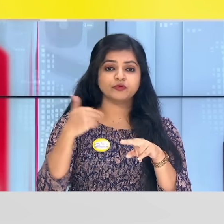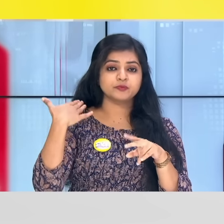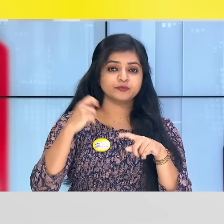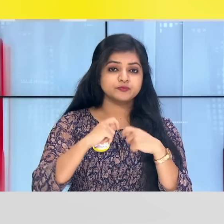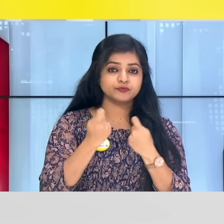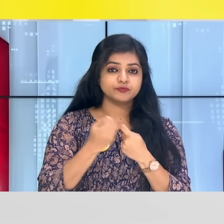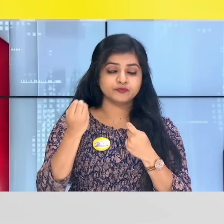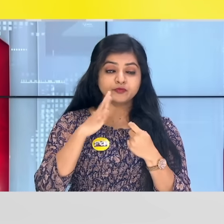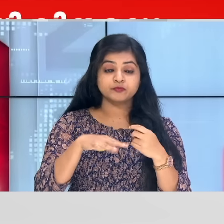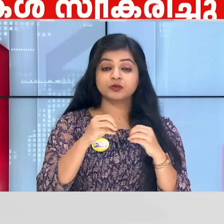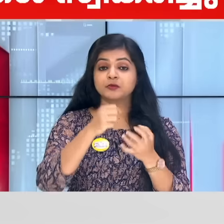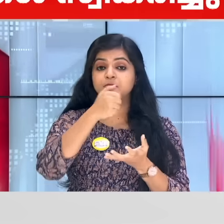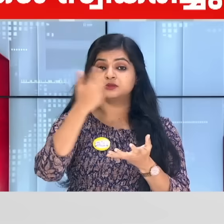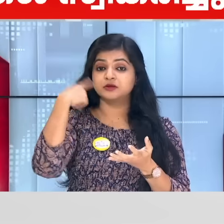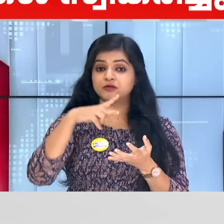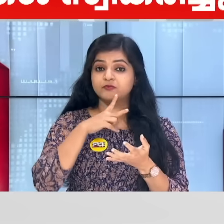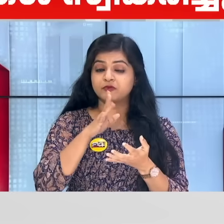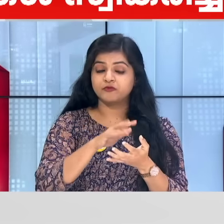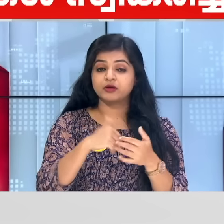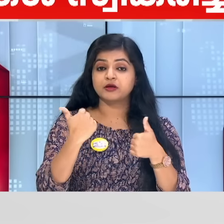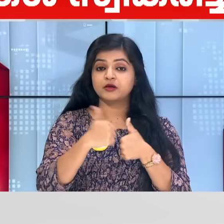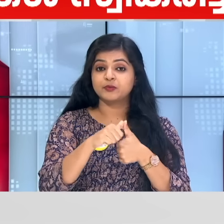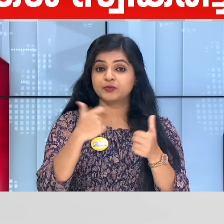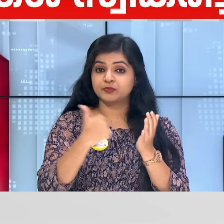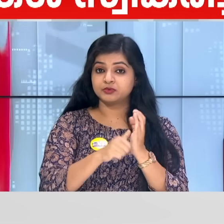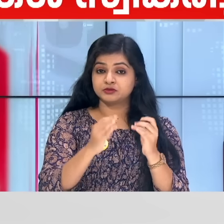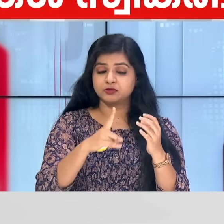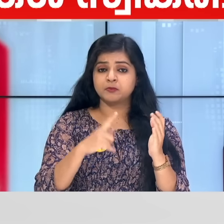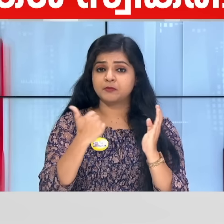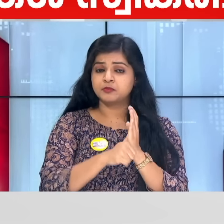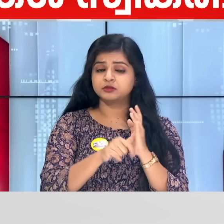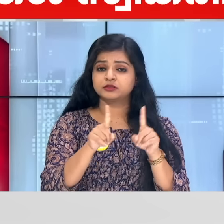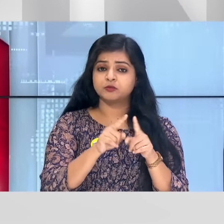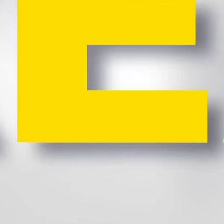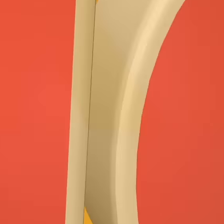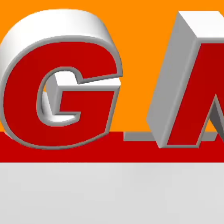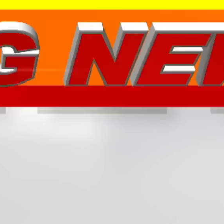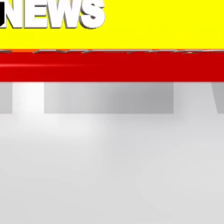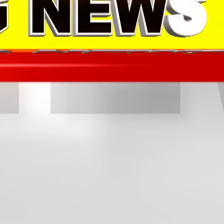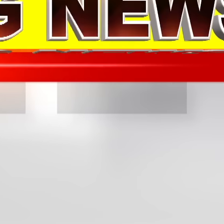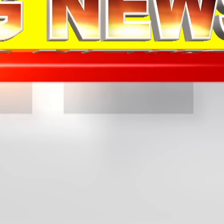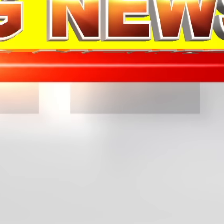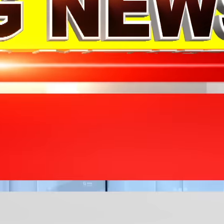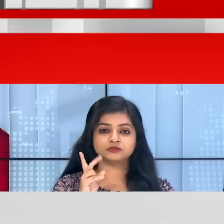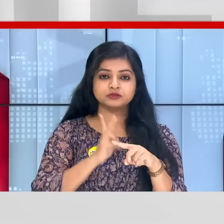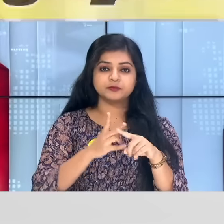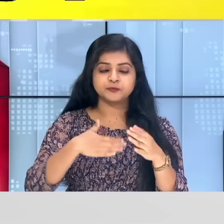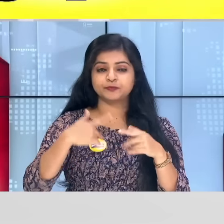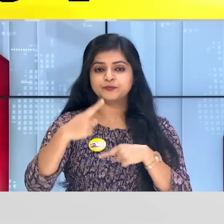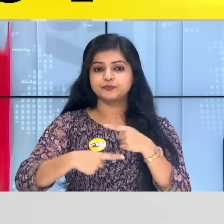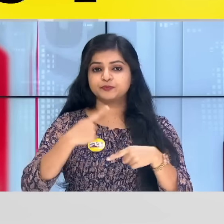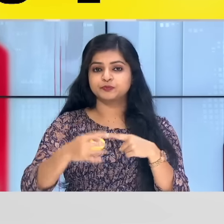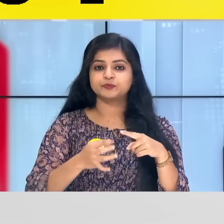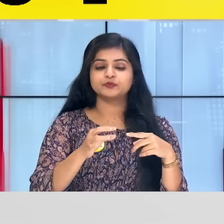ബജറ്റിൽ പ്രഖ്യാപിച്ചതുപോലെ ഇനി ഏപ്രിൽ മാസം മുതൽ അതാത് മാസം തന്നെ പെൻഷൻ വിതരണത്തിനുള്ള നടപടികൾ ഉറപ്പാക്കിയിട്ടുണ്ട് അതോടൊപ്പം